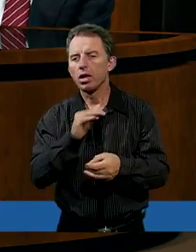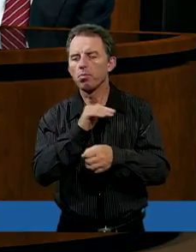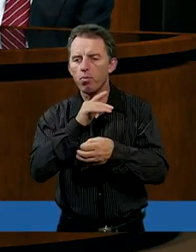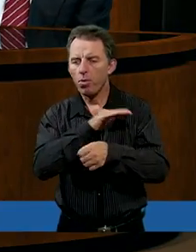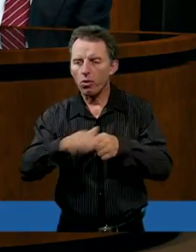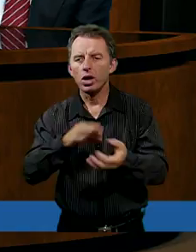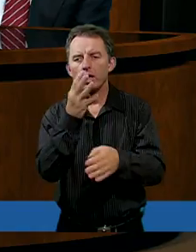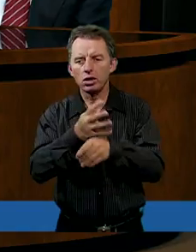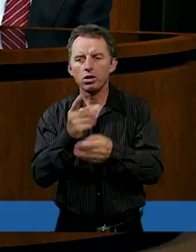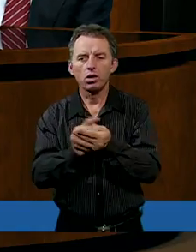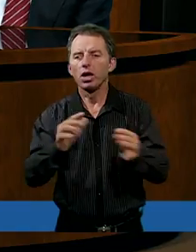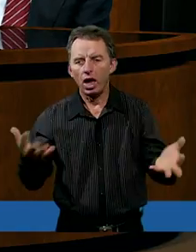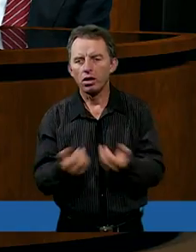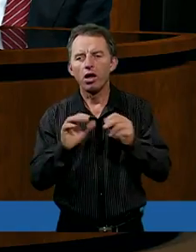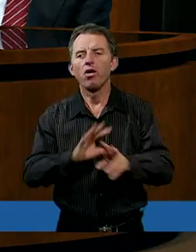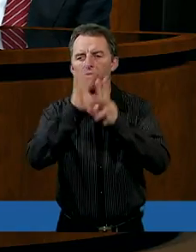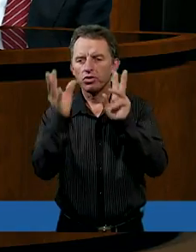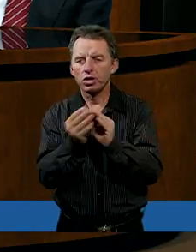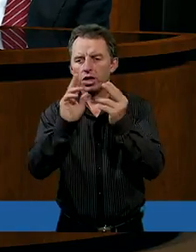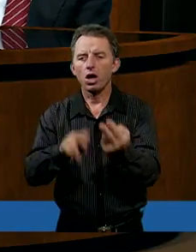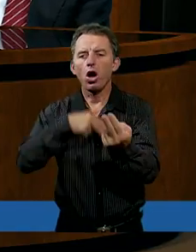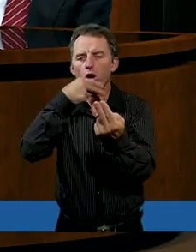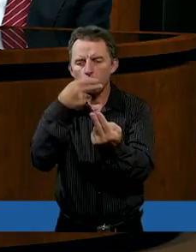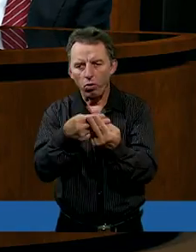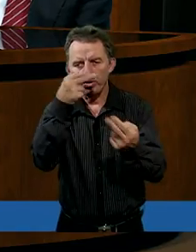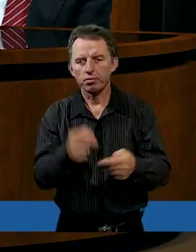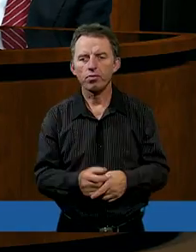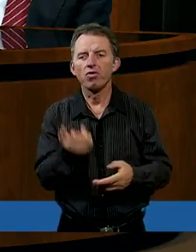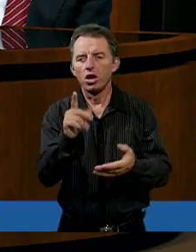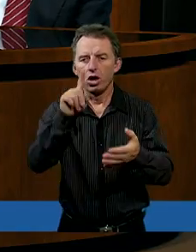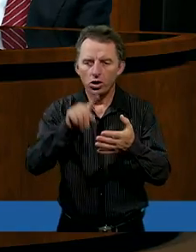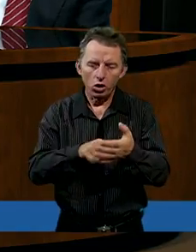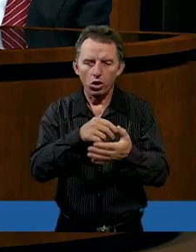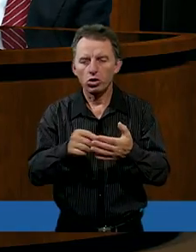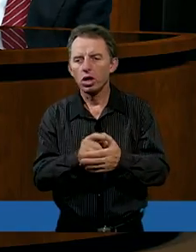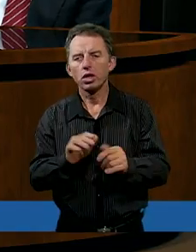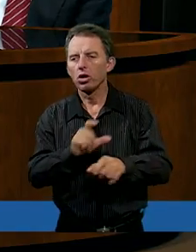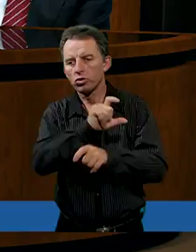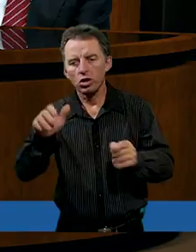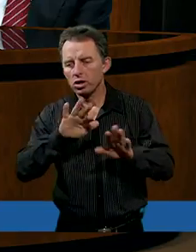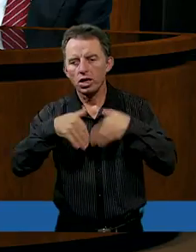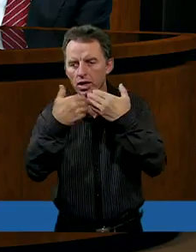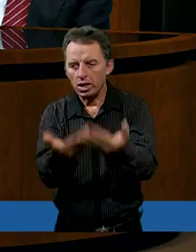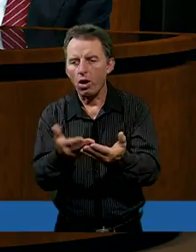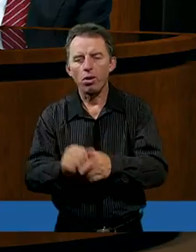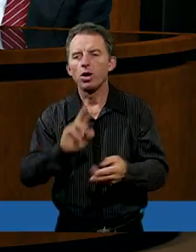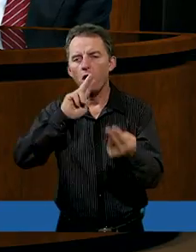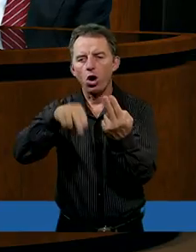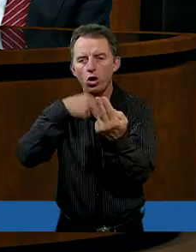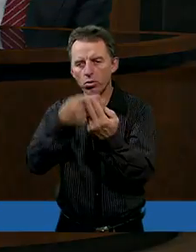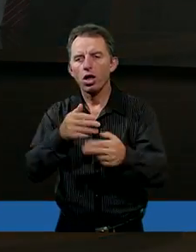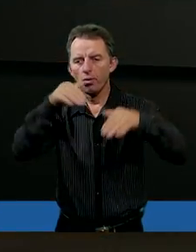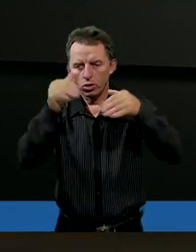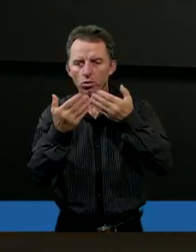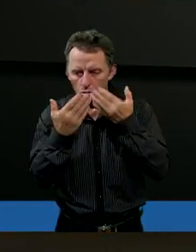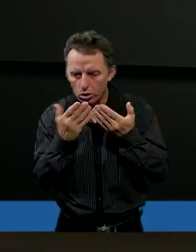40 minut nie znaleźliśmy wszystkich odpowiedzi i wielokrotność tego czasu nie dałaby tych odpowiedzi. Ale